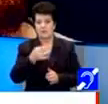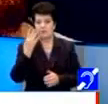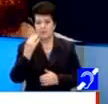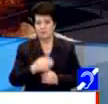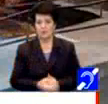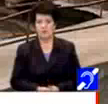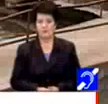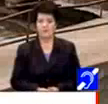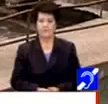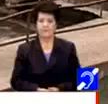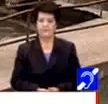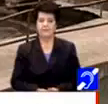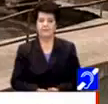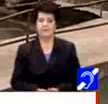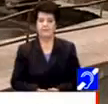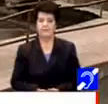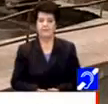Moldova.